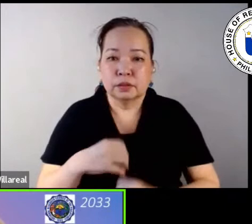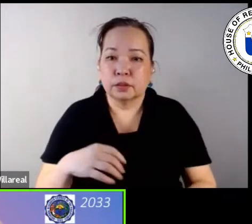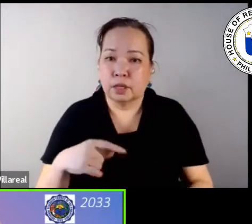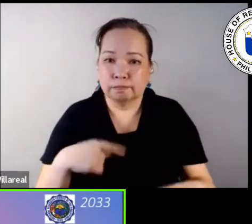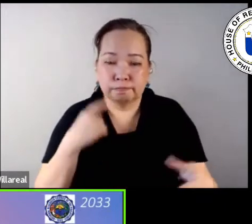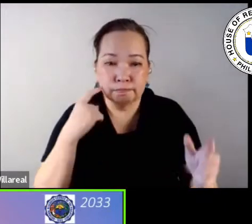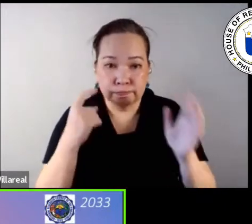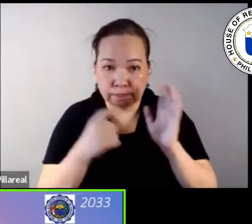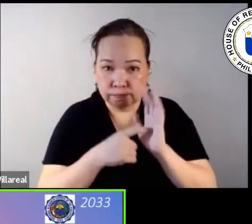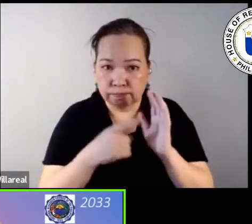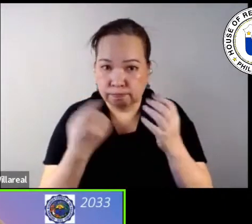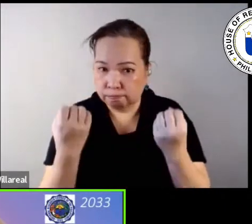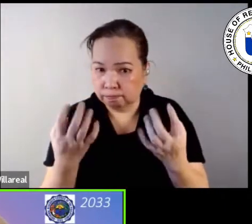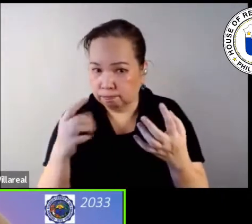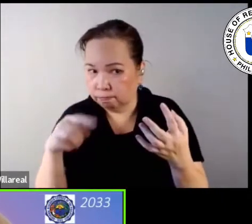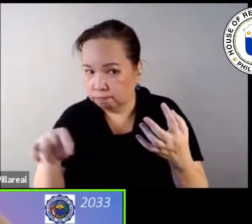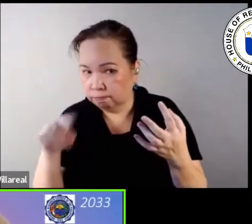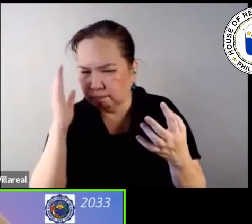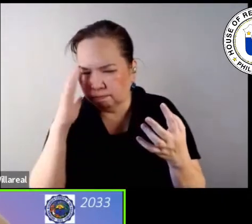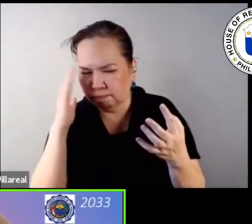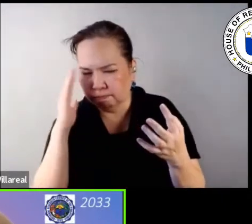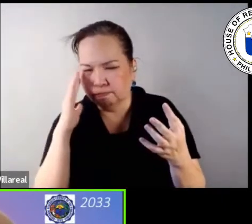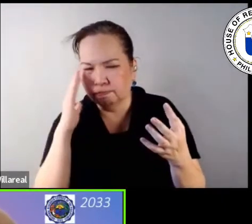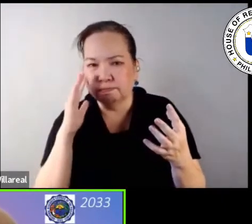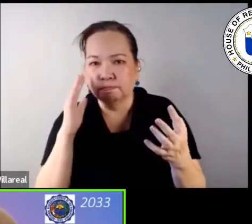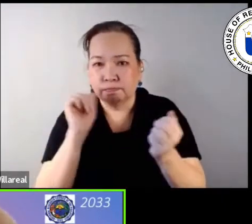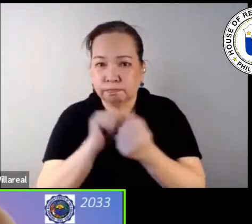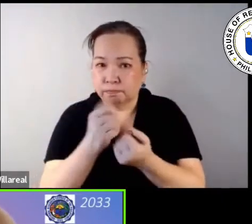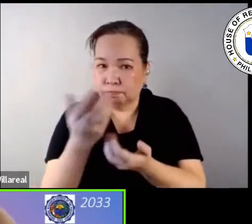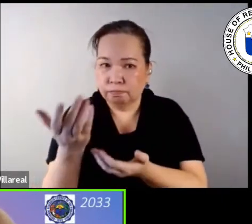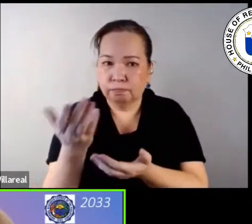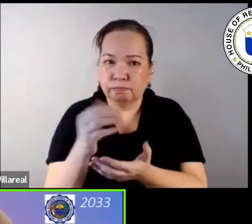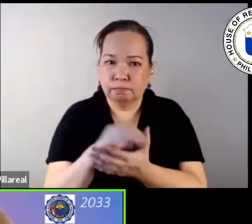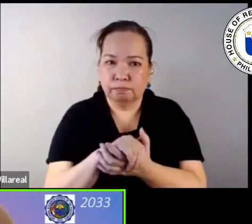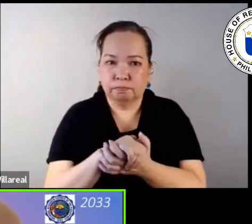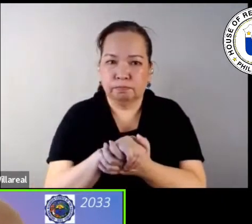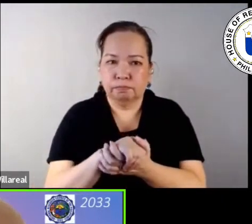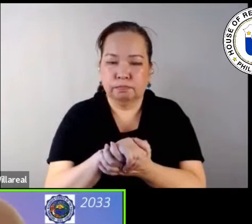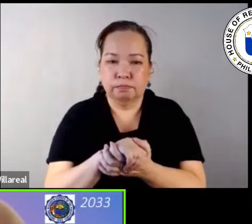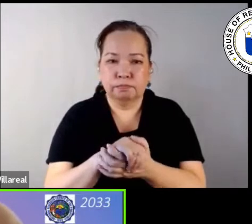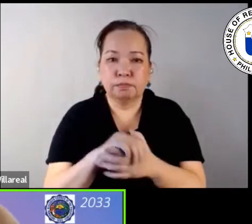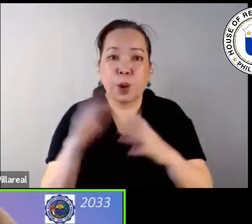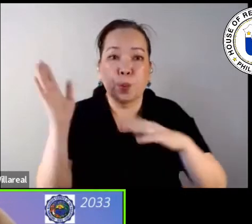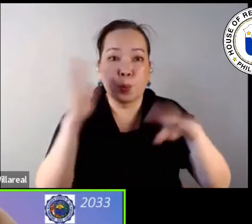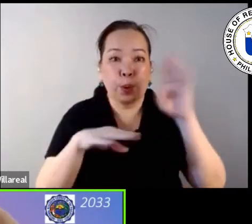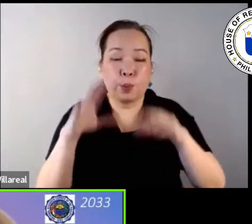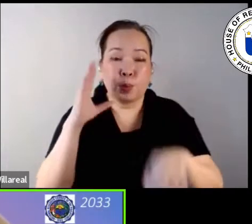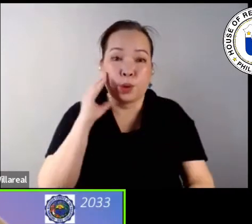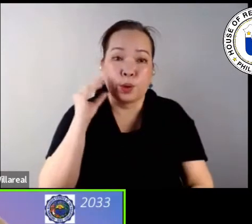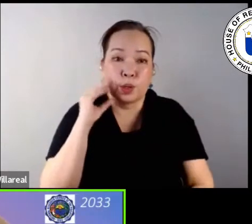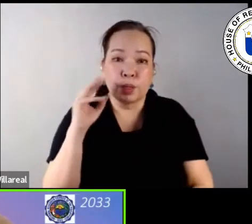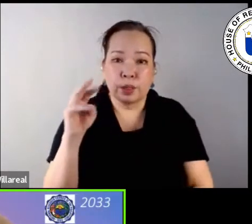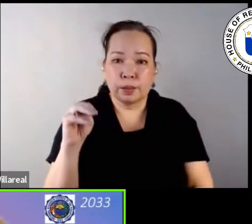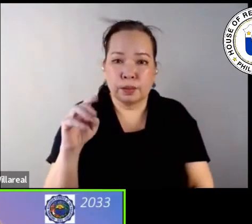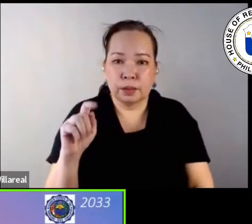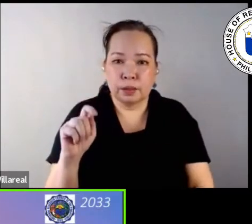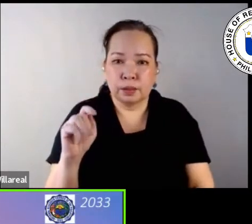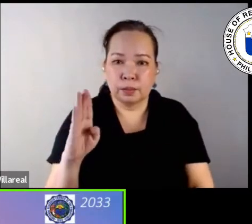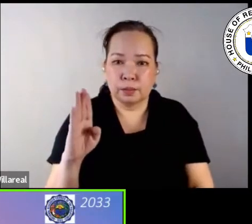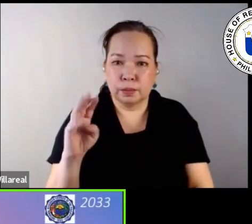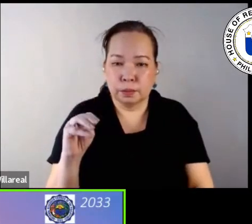po ng marami, kasama na po kayo, yung mga problema na kinakaharap ng MTB-MLE, no?